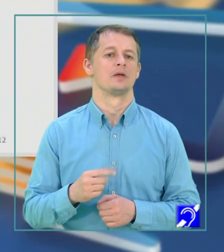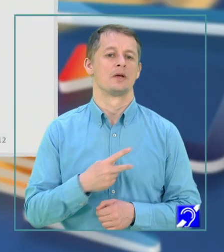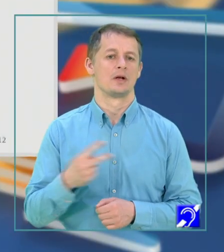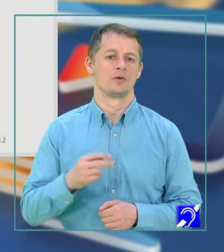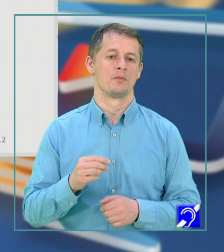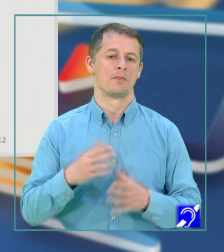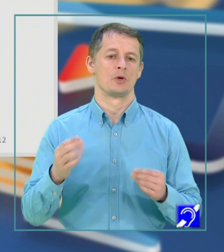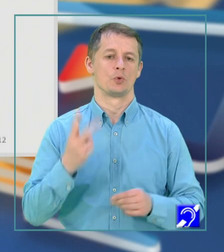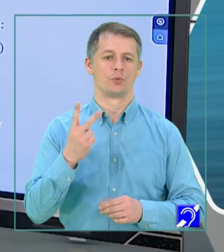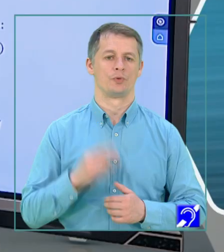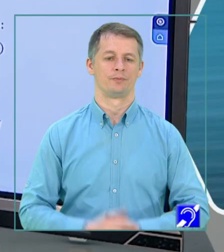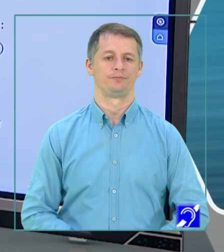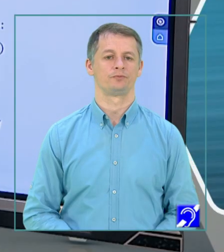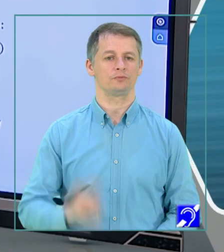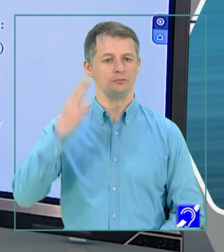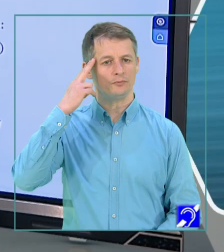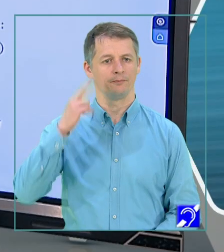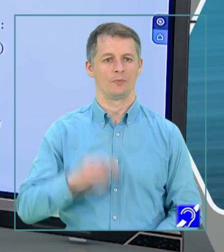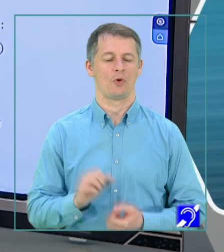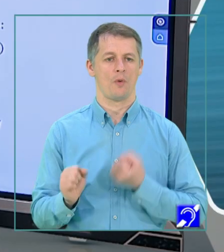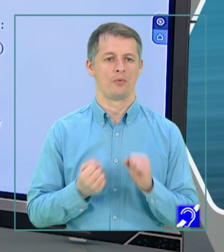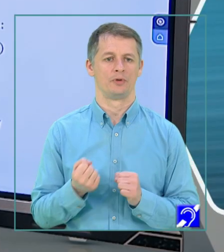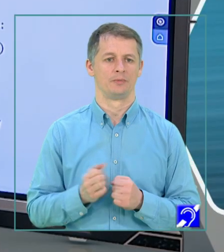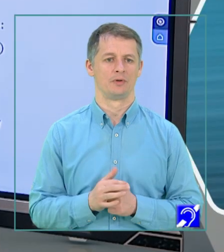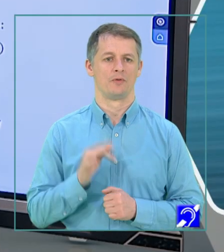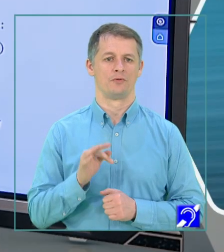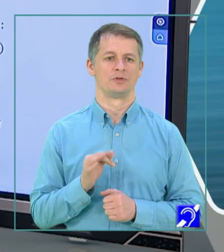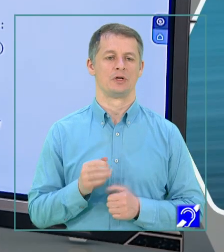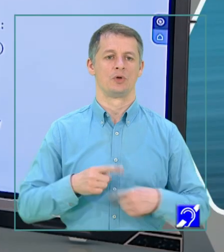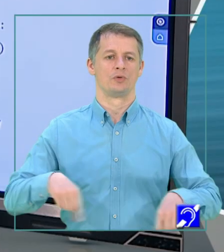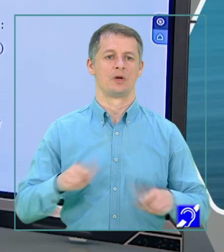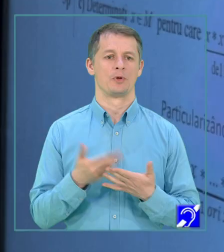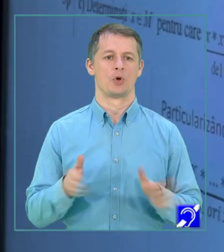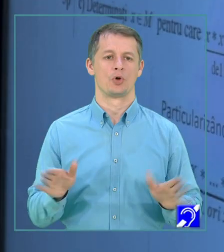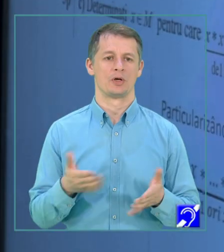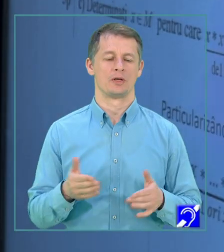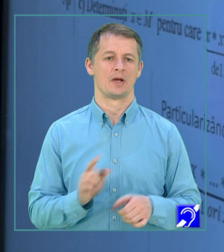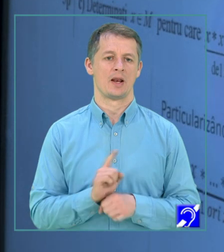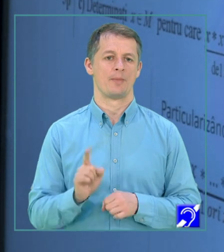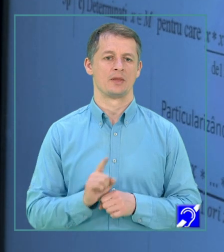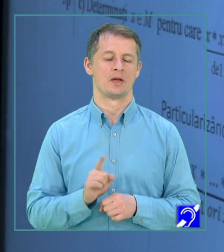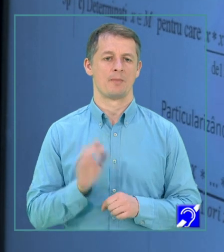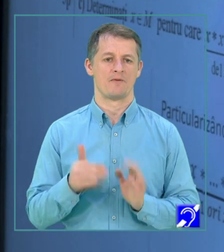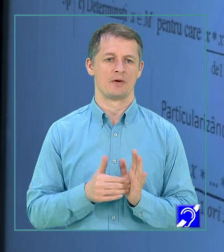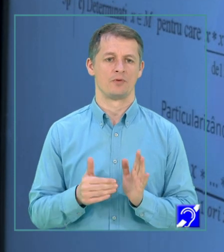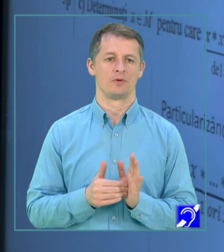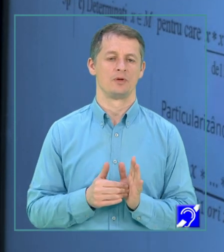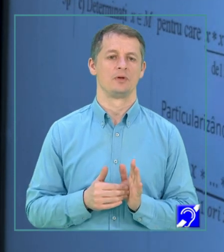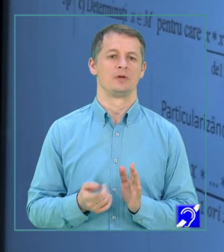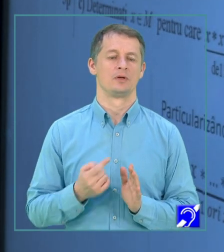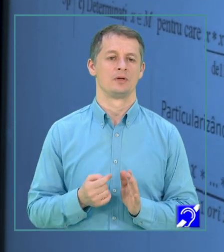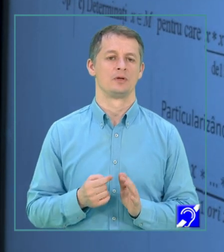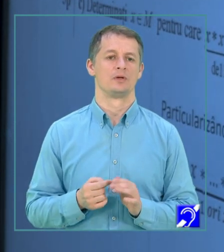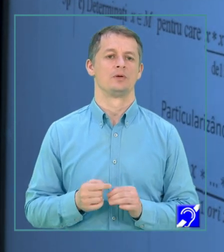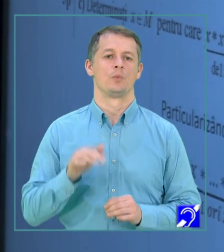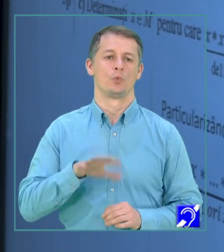cu 2. Cunoaștem, deci, comportamentul funcției noastre pentru oricâte elemente am avea din mulțimea